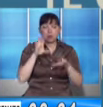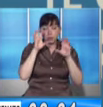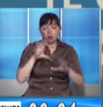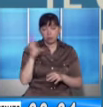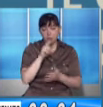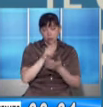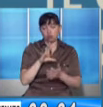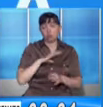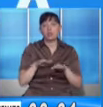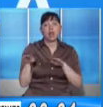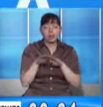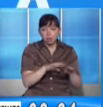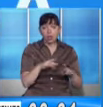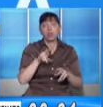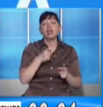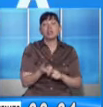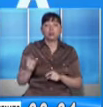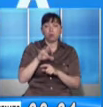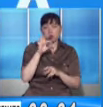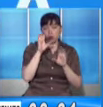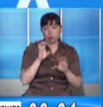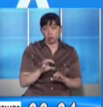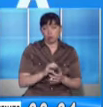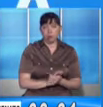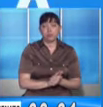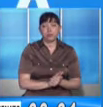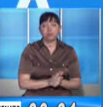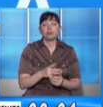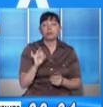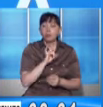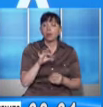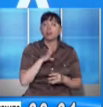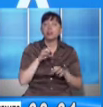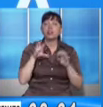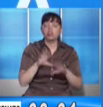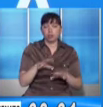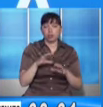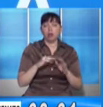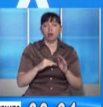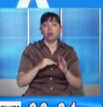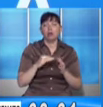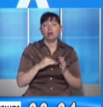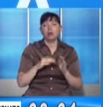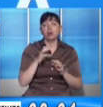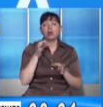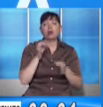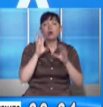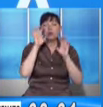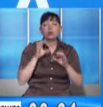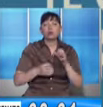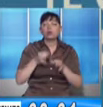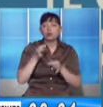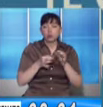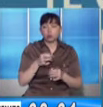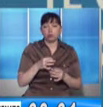inclusiv când vine vorba de pensii. Da, eu aș vrea să vă rog, poate cumva comentați dumneavoastră și hotărârile Curții Constituționale, care probabil cunoașteți